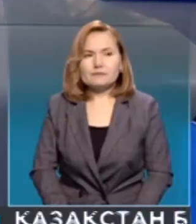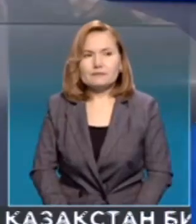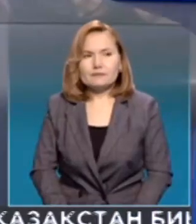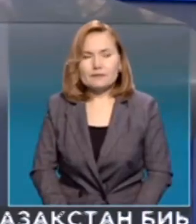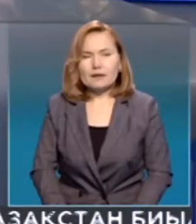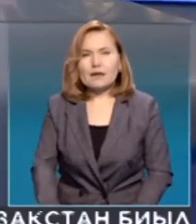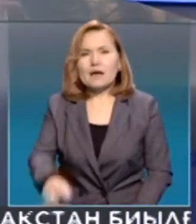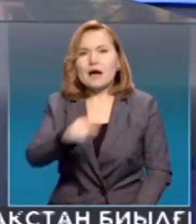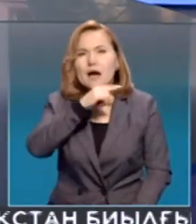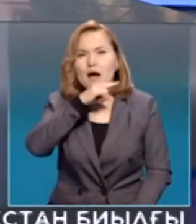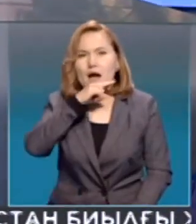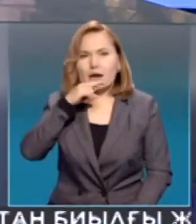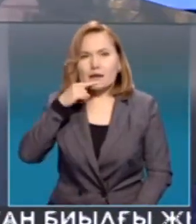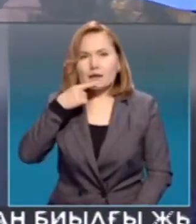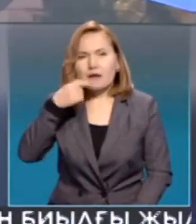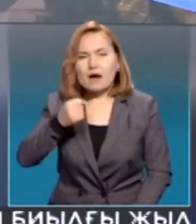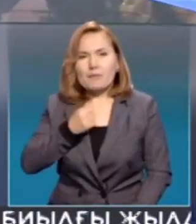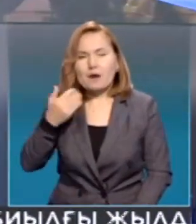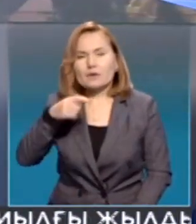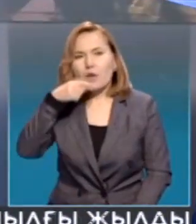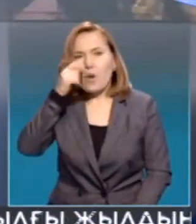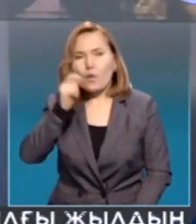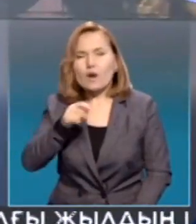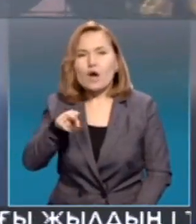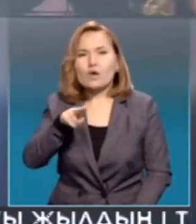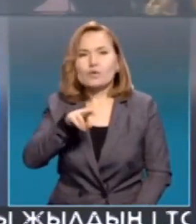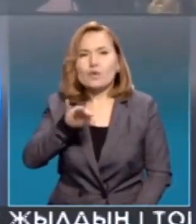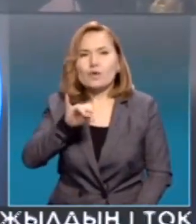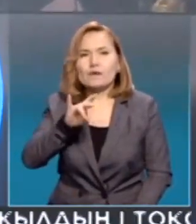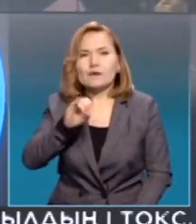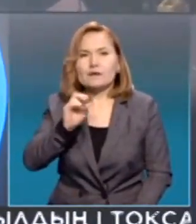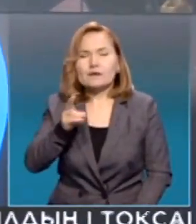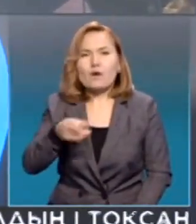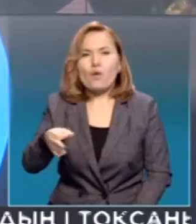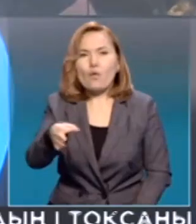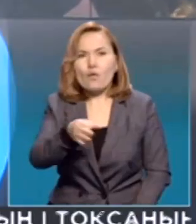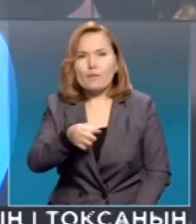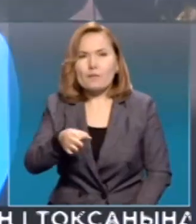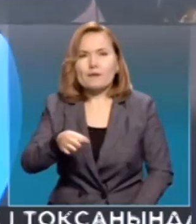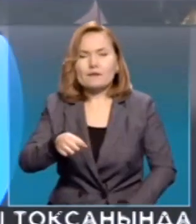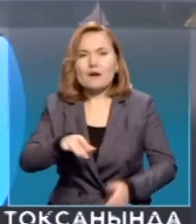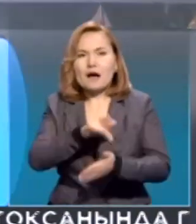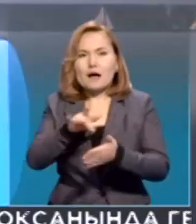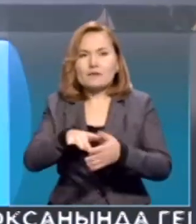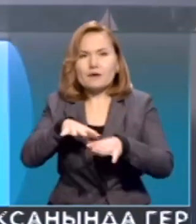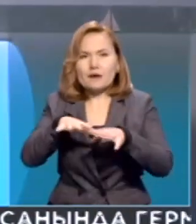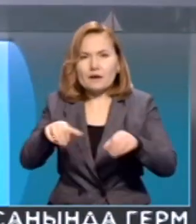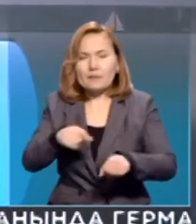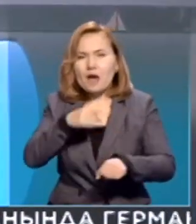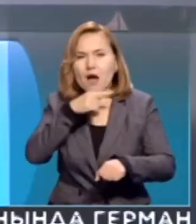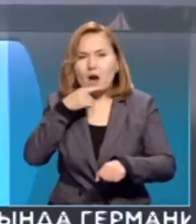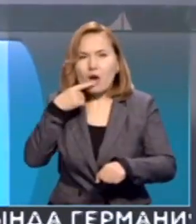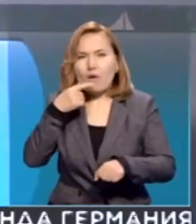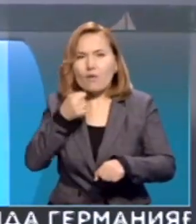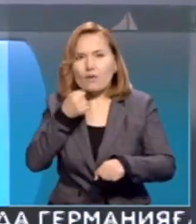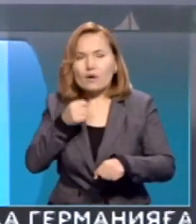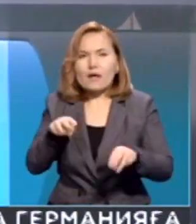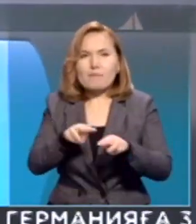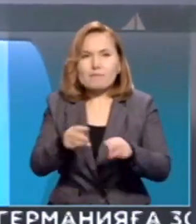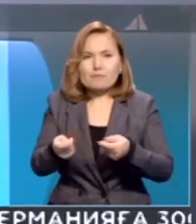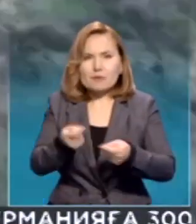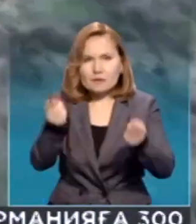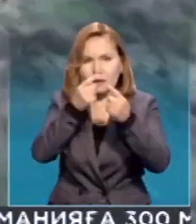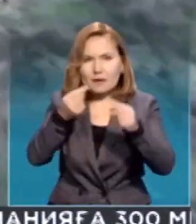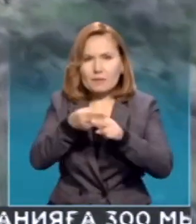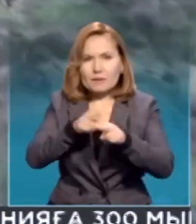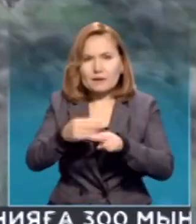Шетелден азгем ақпар. Ресей армиясы Украинаның Донецк облысындағы Солидар қаласын басып алды. Мұны Ресей қорғаныс министрлігі осыдан бірнеше сағат бұрын